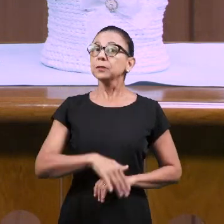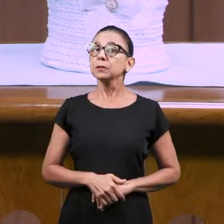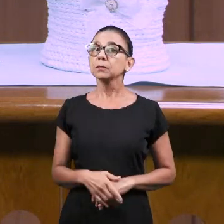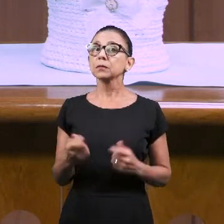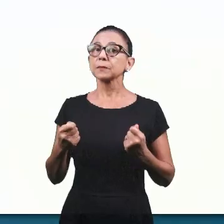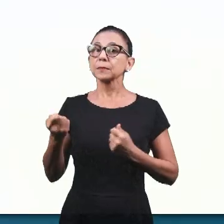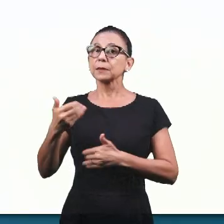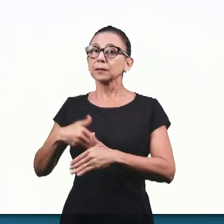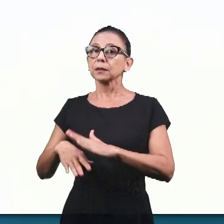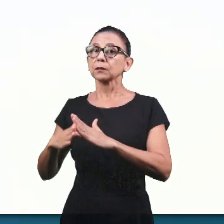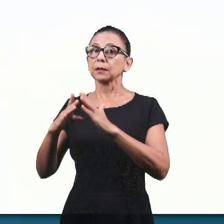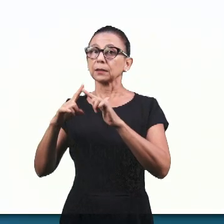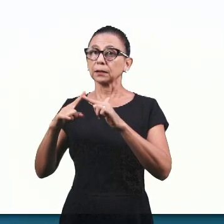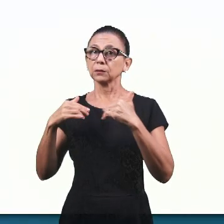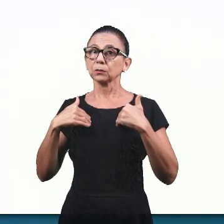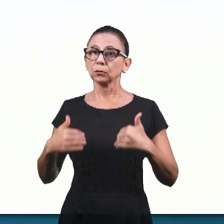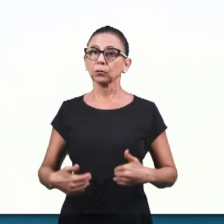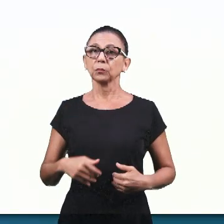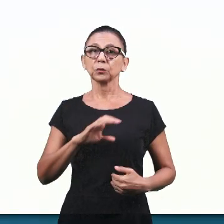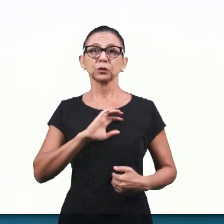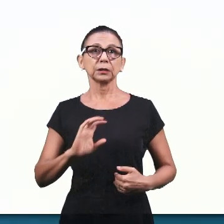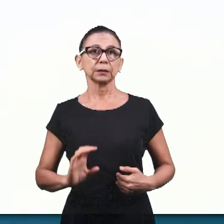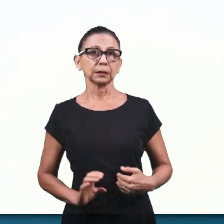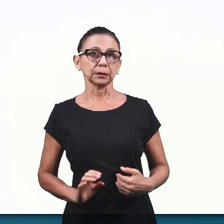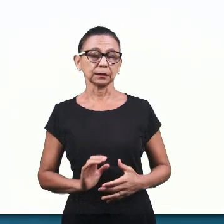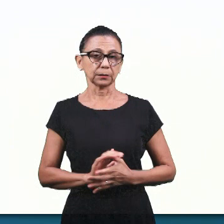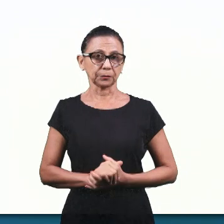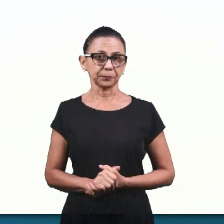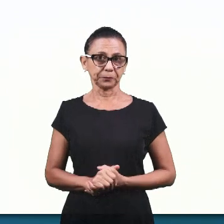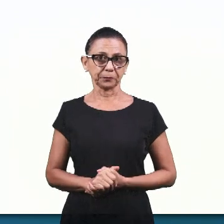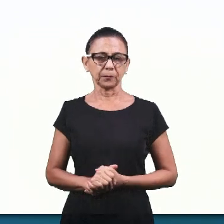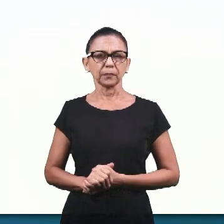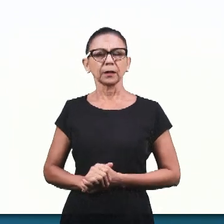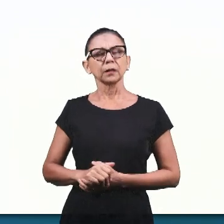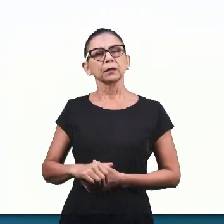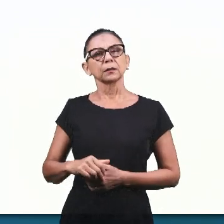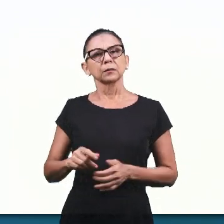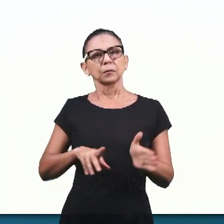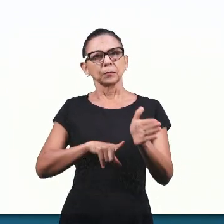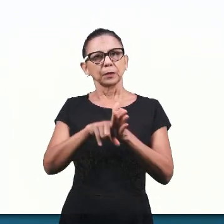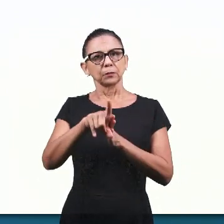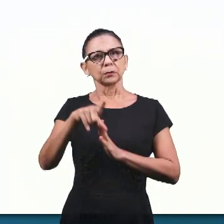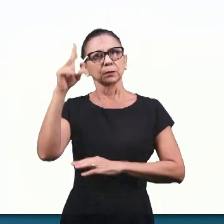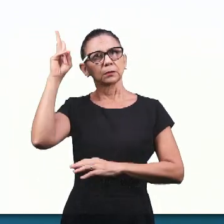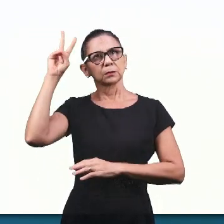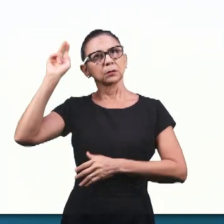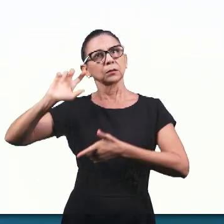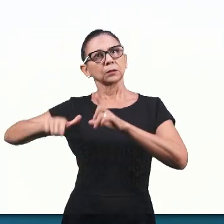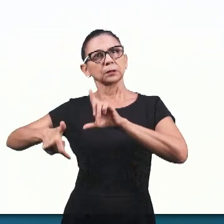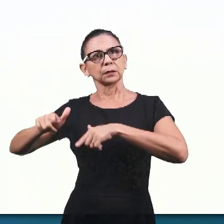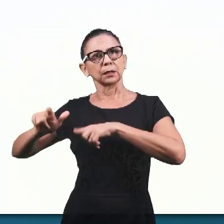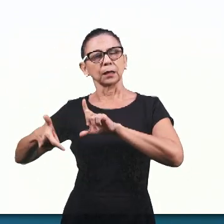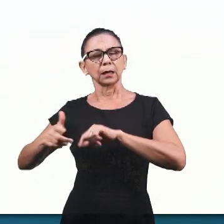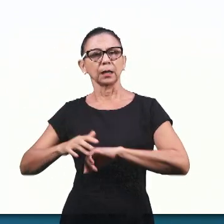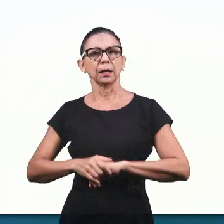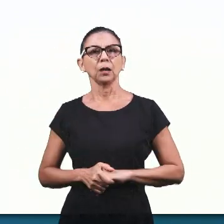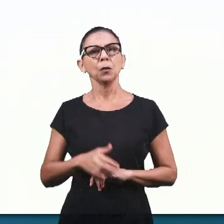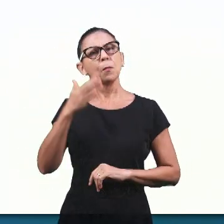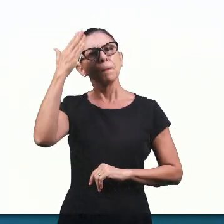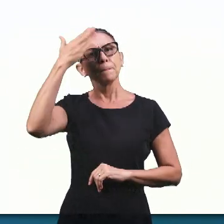les évidences de corps dans l'histoire d'Israël au moment du passage, n'est-ce pas,